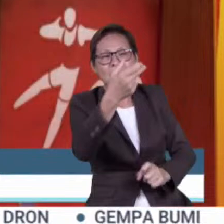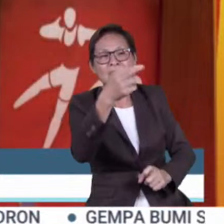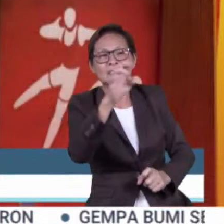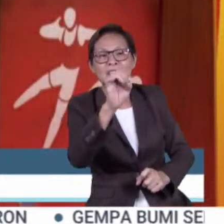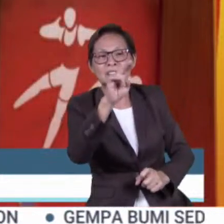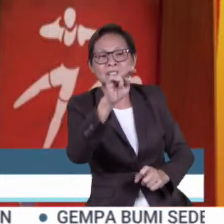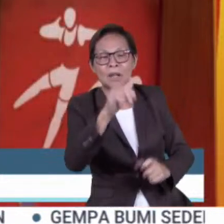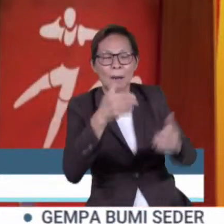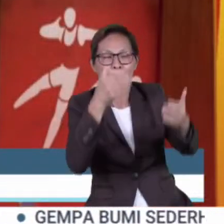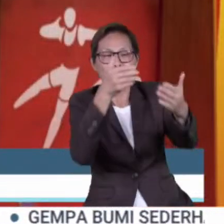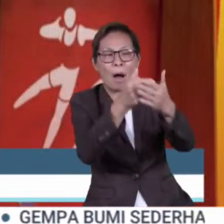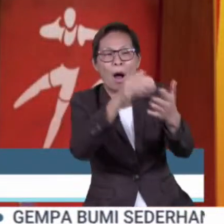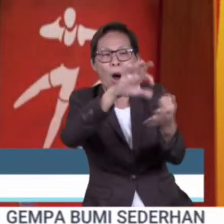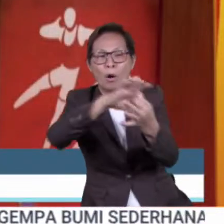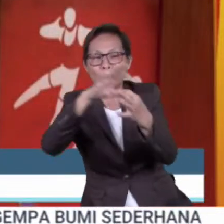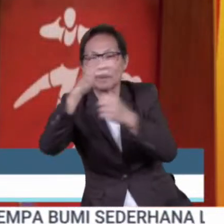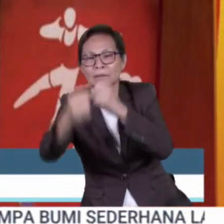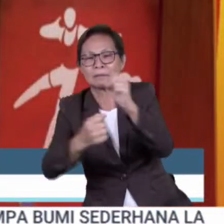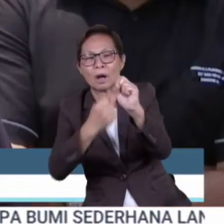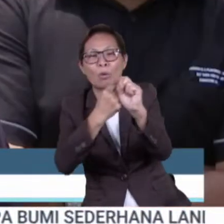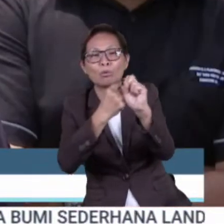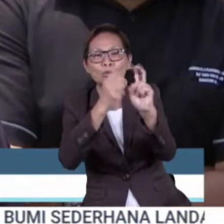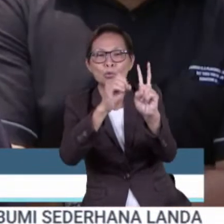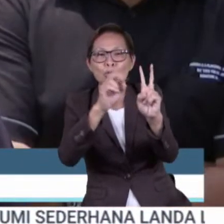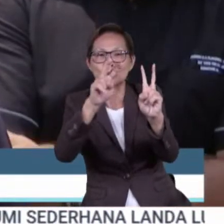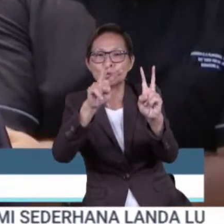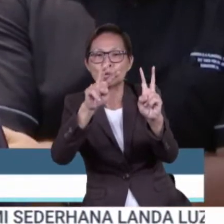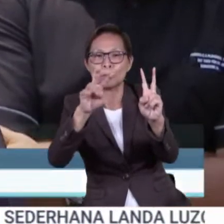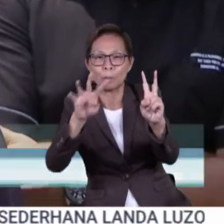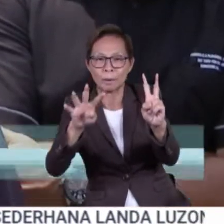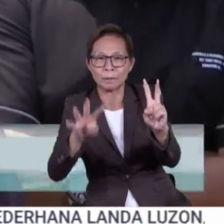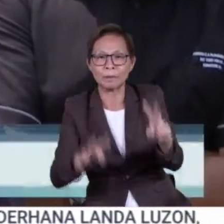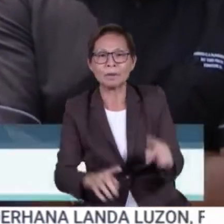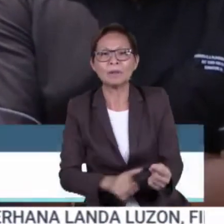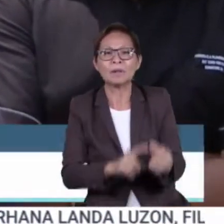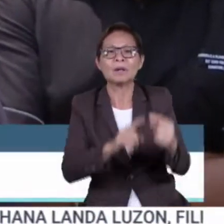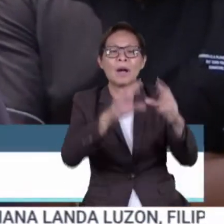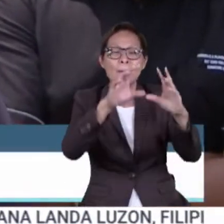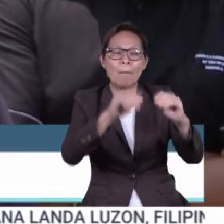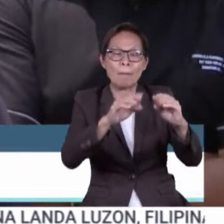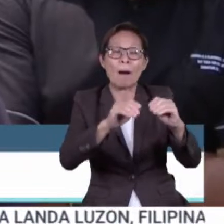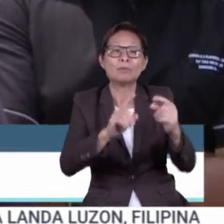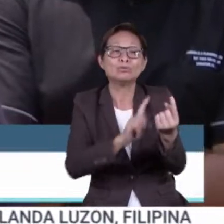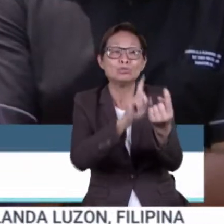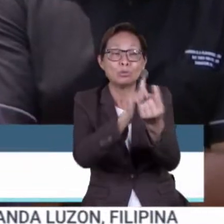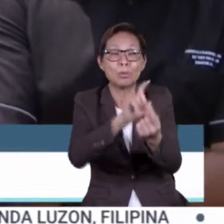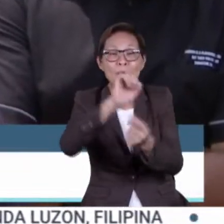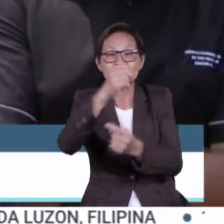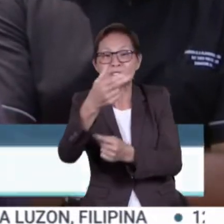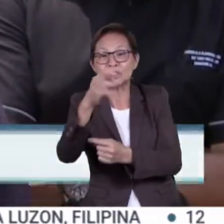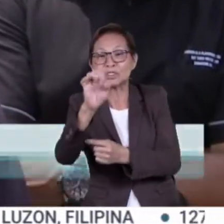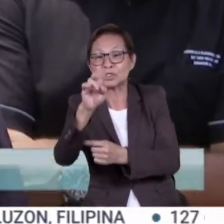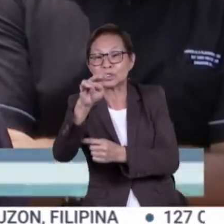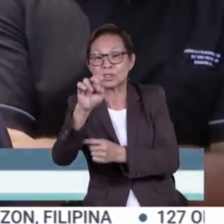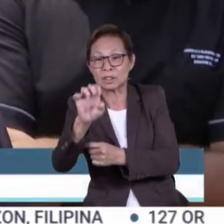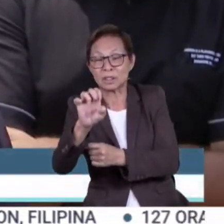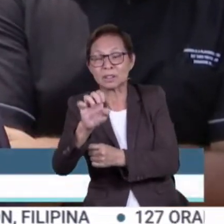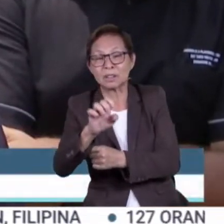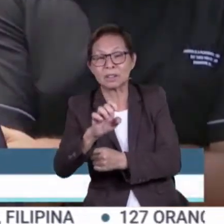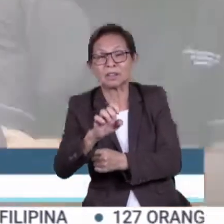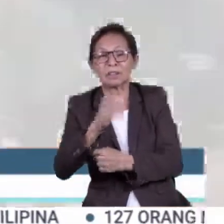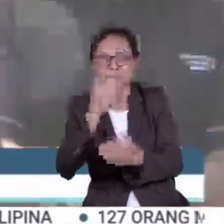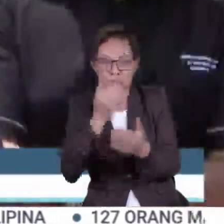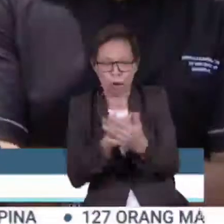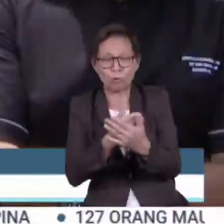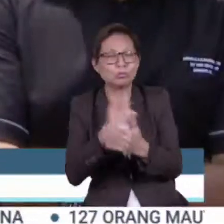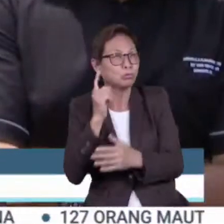menjelang Olimpik tahun hadapan. Perjumpaan dengan Shirin semalam bagus untuk mendengar latihan beliau di